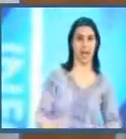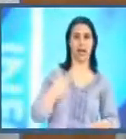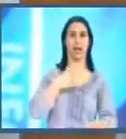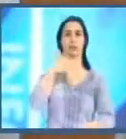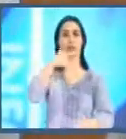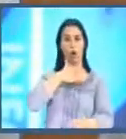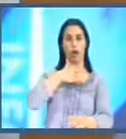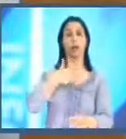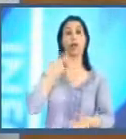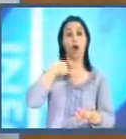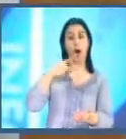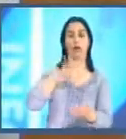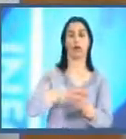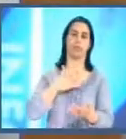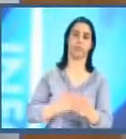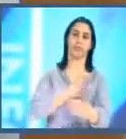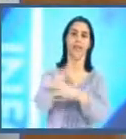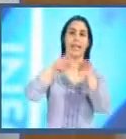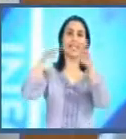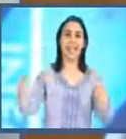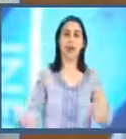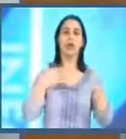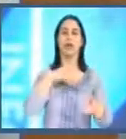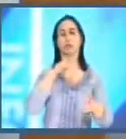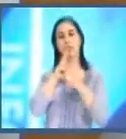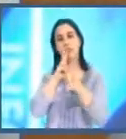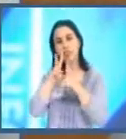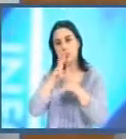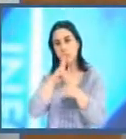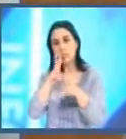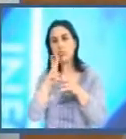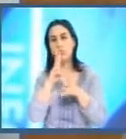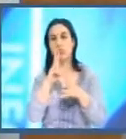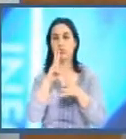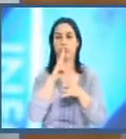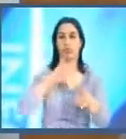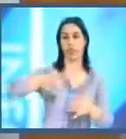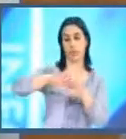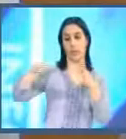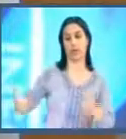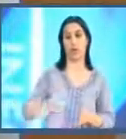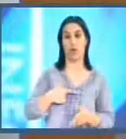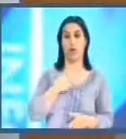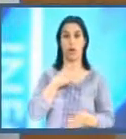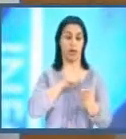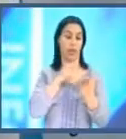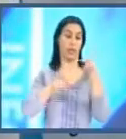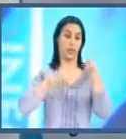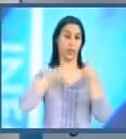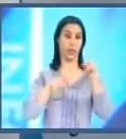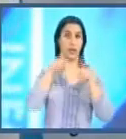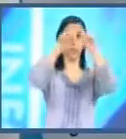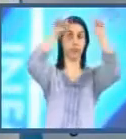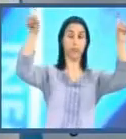arribi el seu torn, li diran a quina taula ha d'anar a programar-se, el ciutadà simplement anirà a la taula corresponent i li programarà la